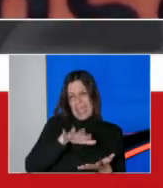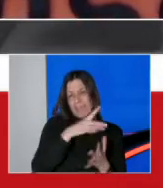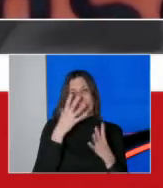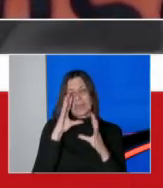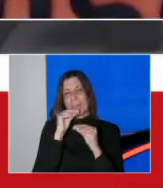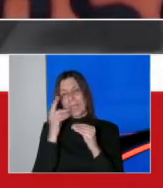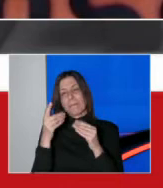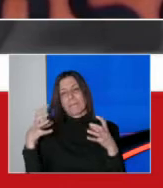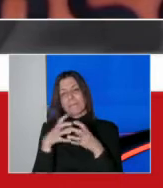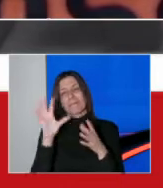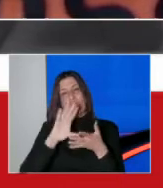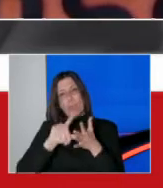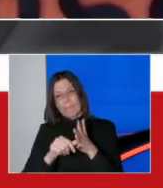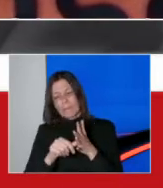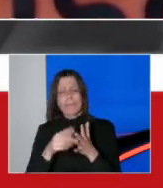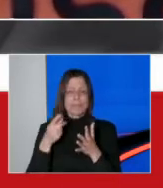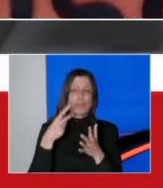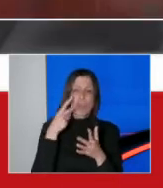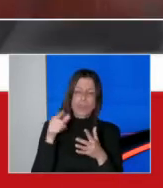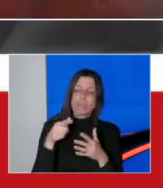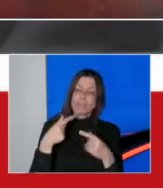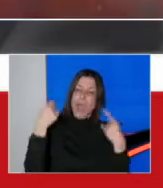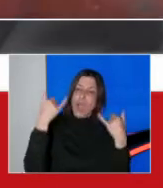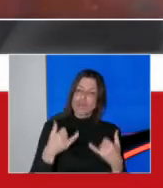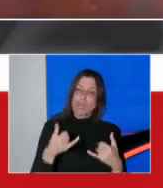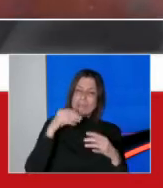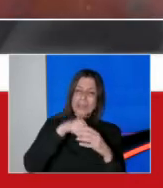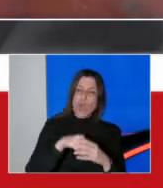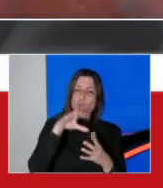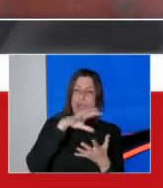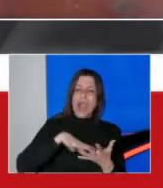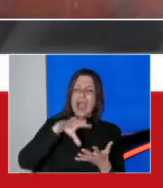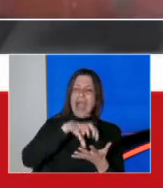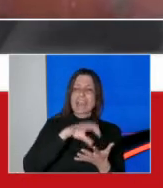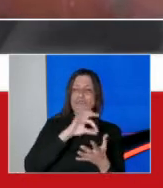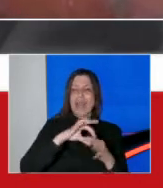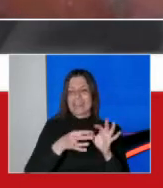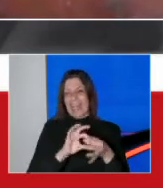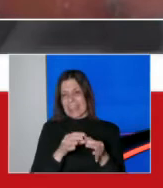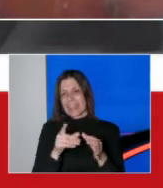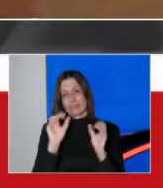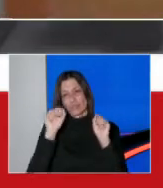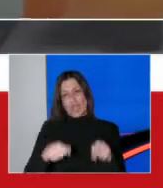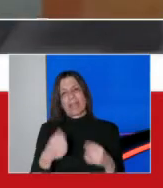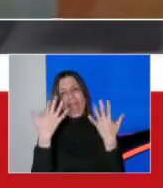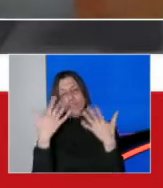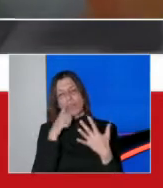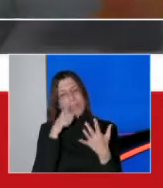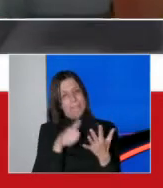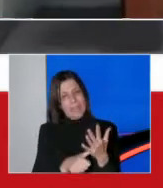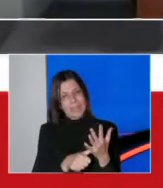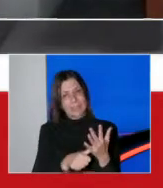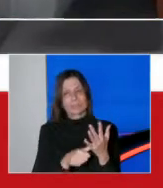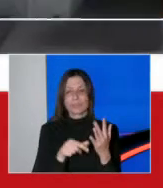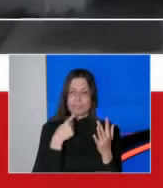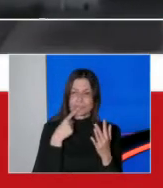שגונבים ומקייסים, אז אנחנו רואים אותם היום בתוך אתרי האינטרנט, ככה משתלטים לנו על חשבונות הבנק, קוראים